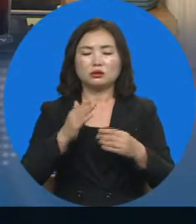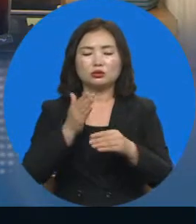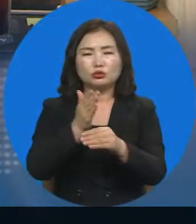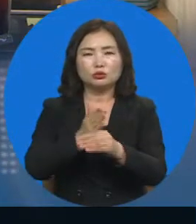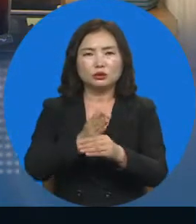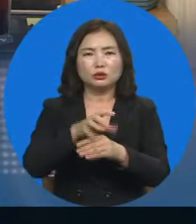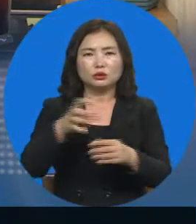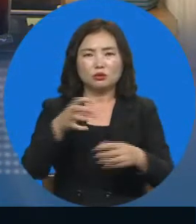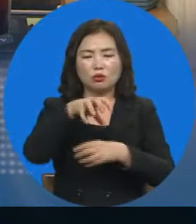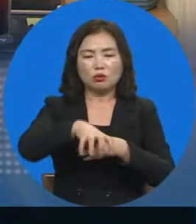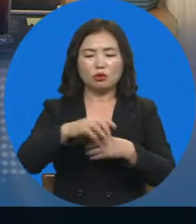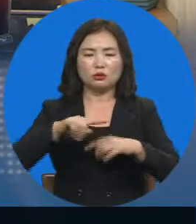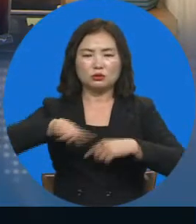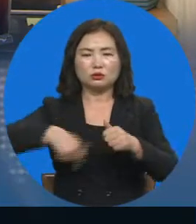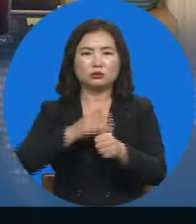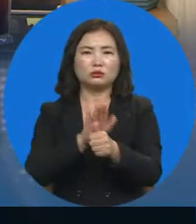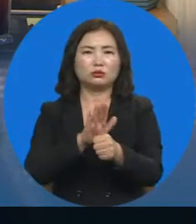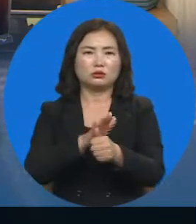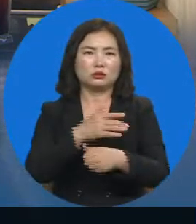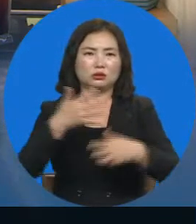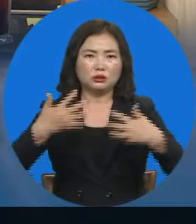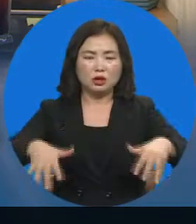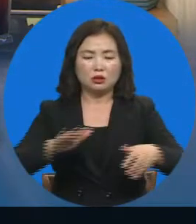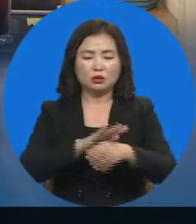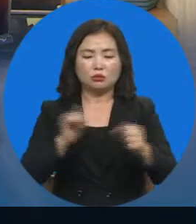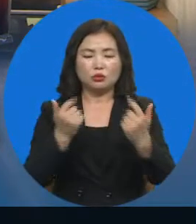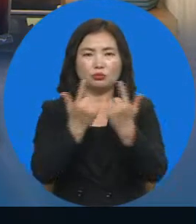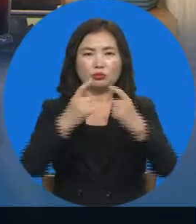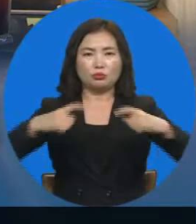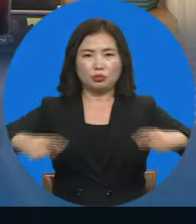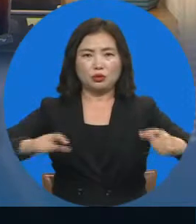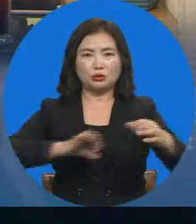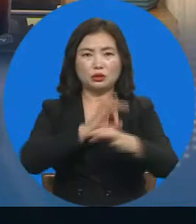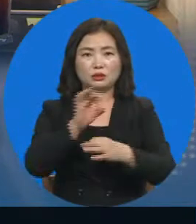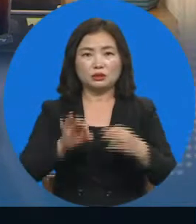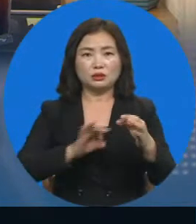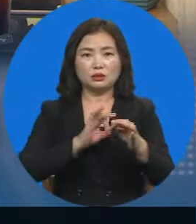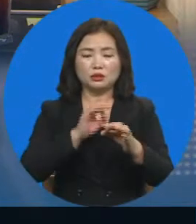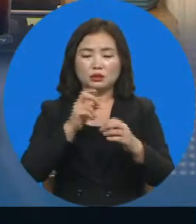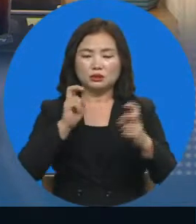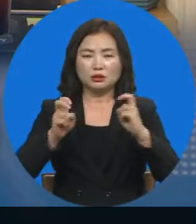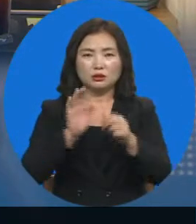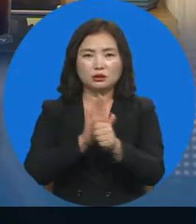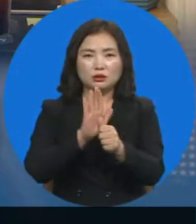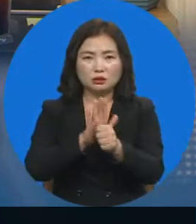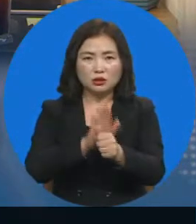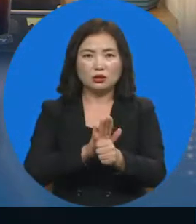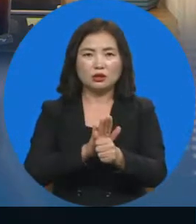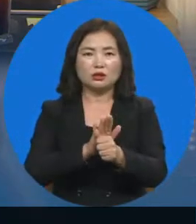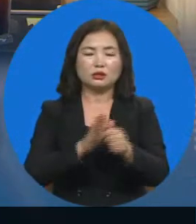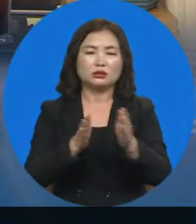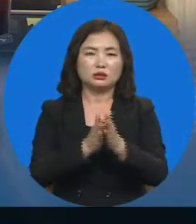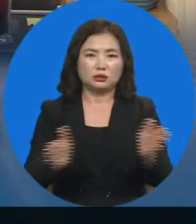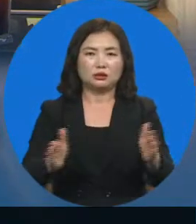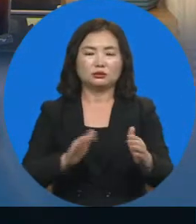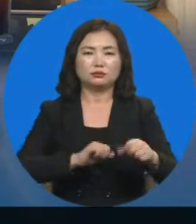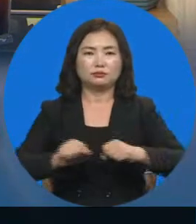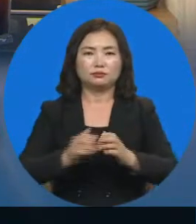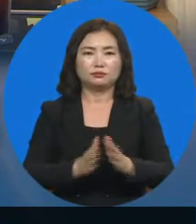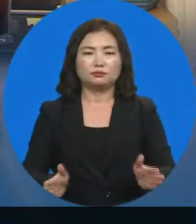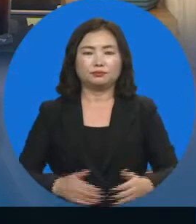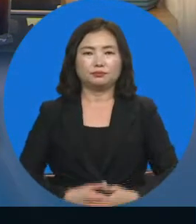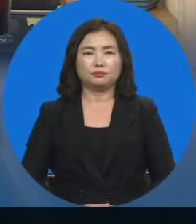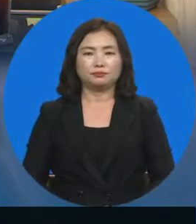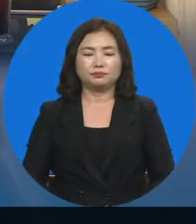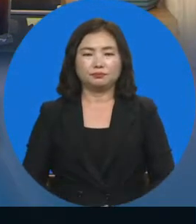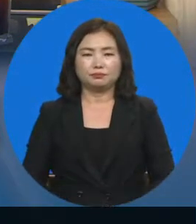지원 기관은 열악한데요. 경북 북부권의 사회적 경제 기업을 지원하는 지원 기관이 문을 열었습니다.